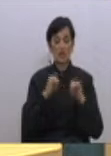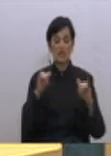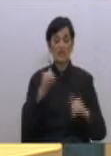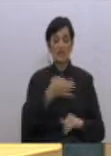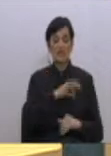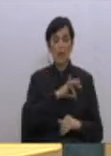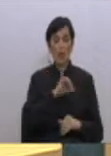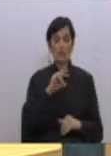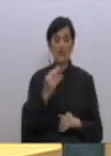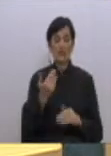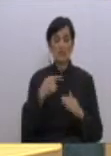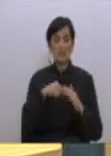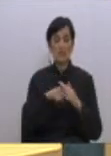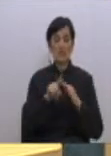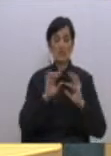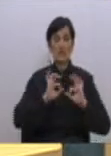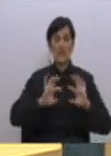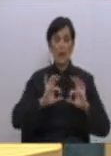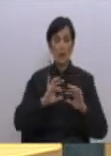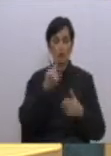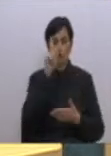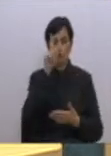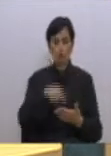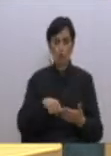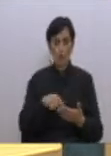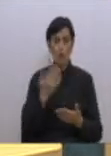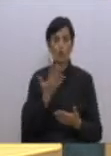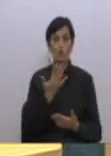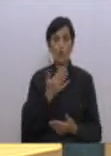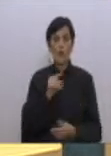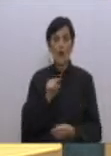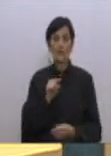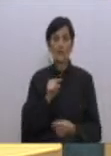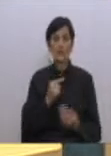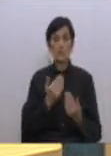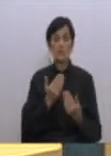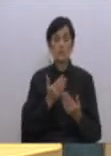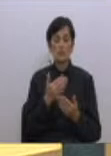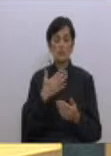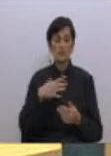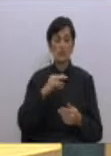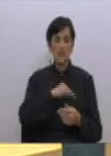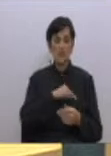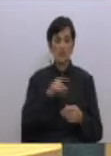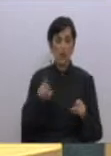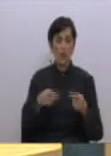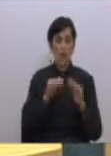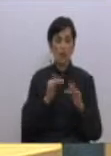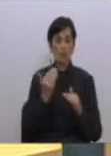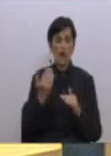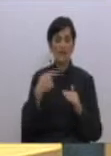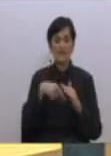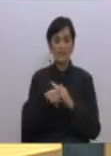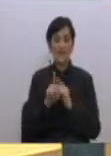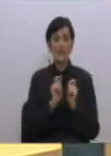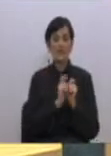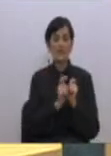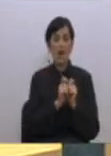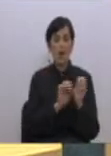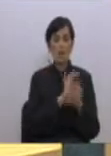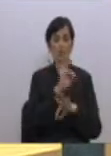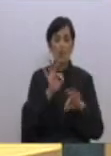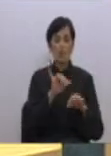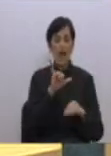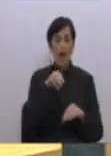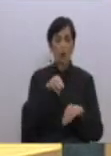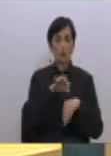სააგენტოს USAID-ის მიერ გამოცხადებული ნდობა, რომელთა მიმართვითაც სამსახური ახორციელებს მათ მიერ დაფინანსებული პროექტების